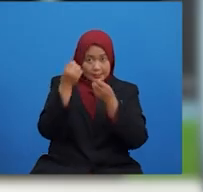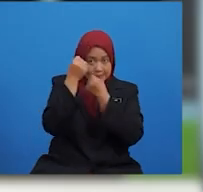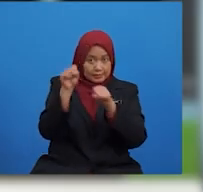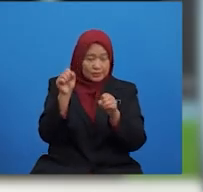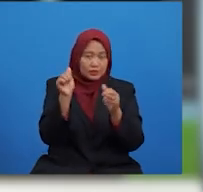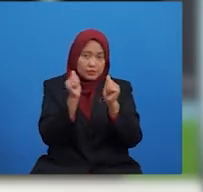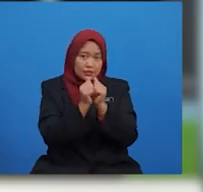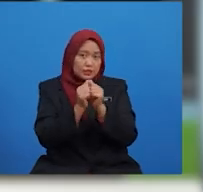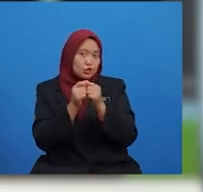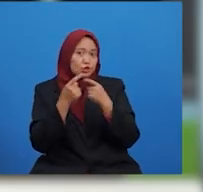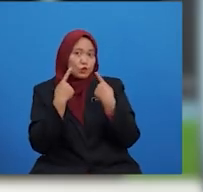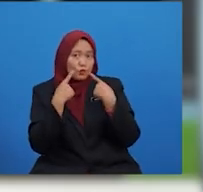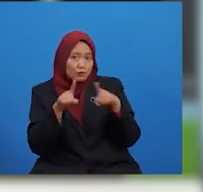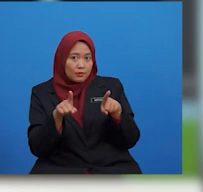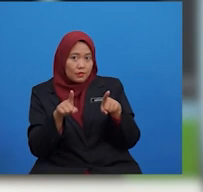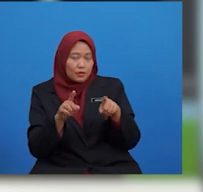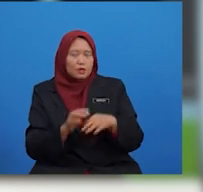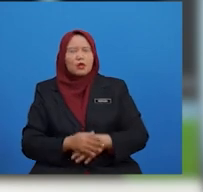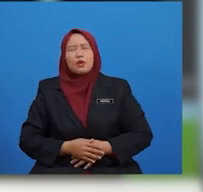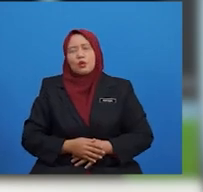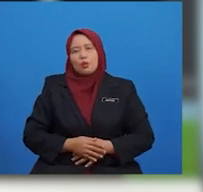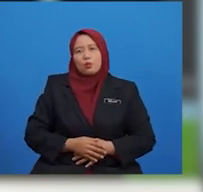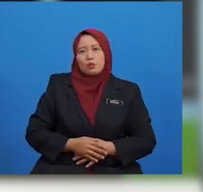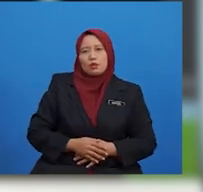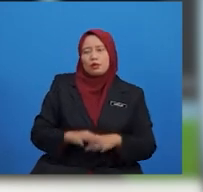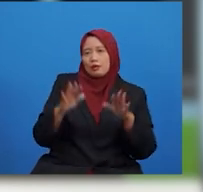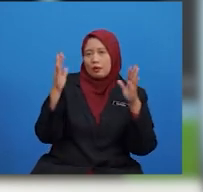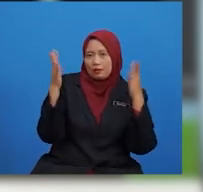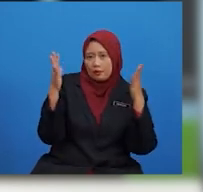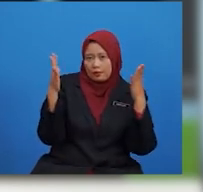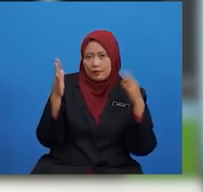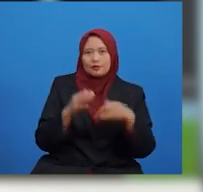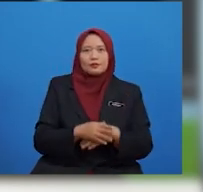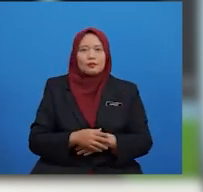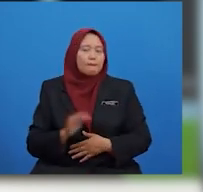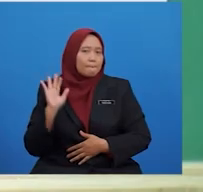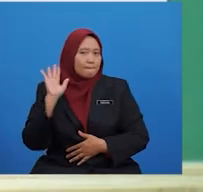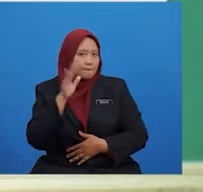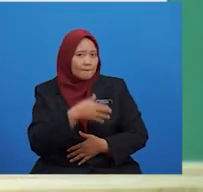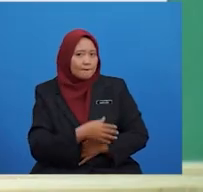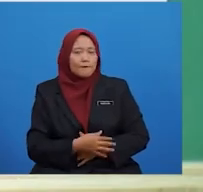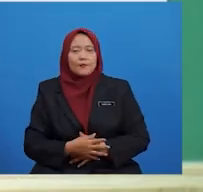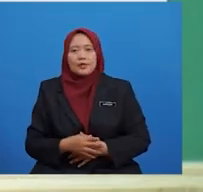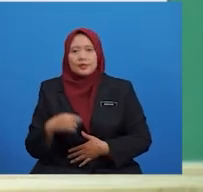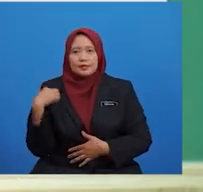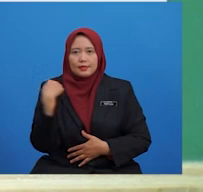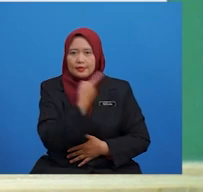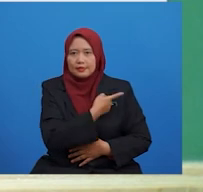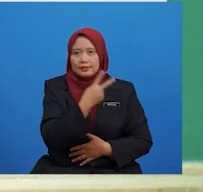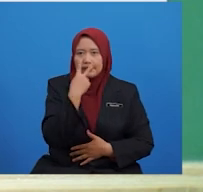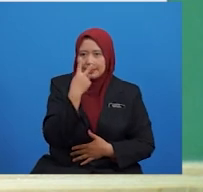Wah, bagus! Baiklah, mari kita simak jawapan bersama-sama.